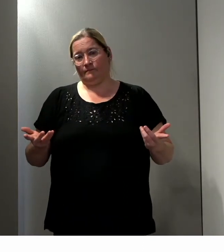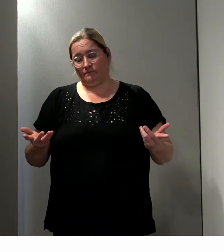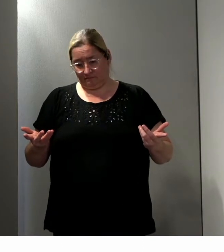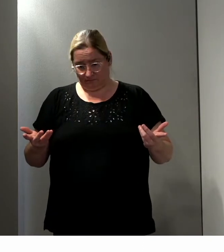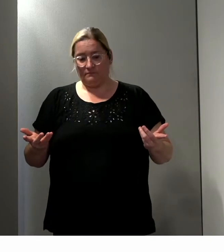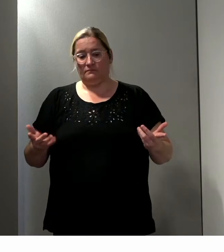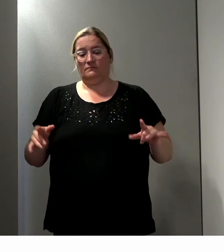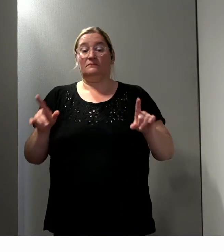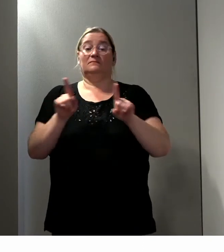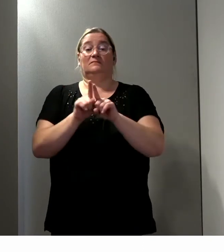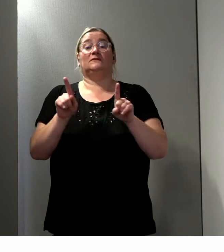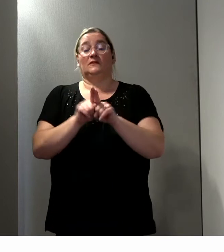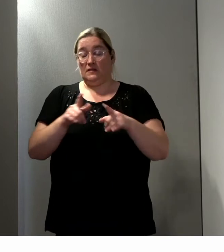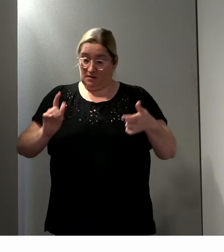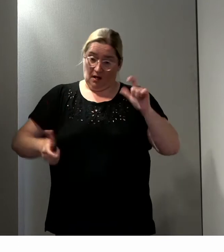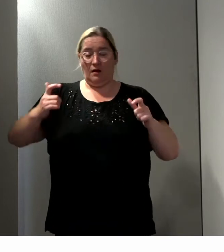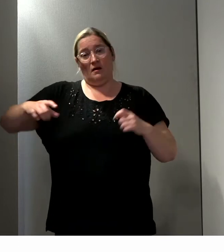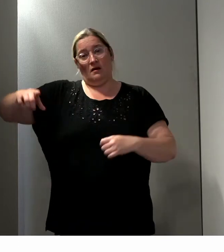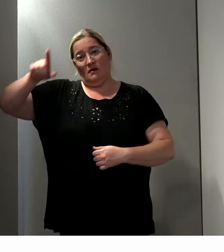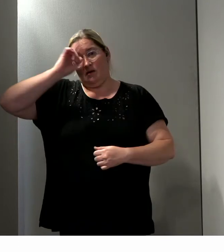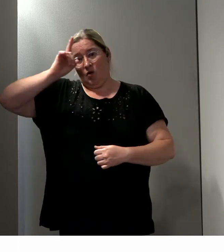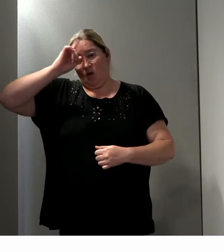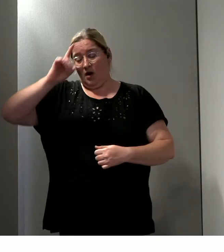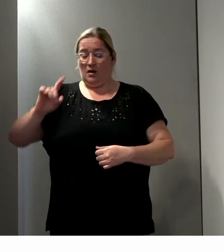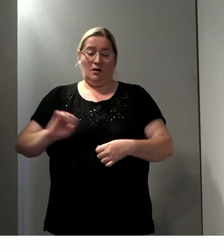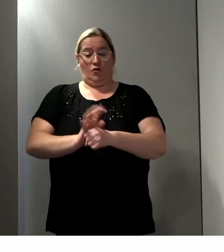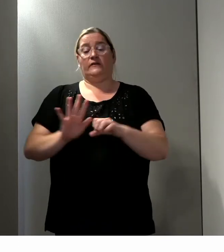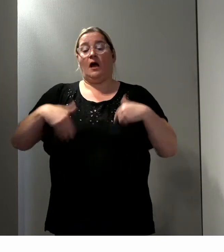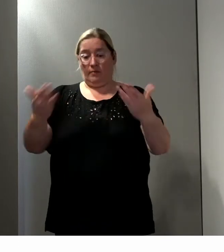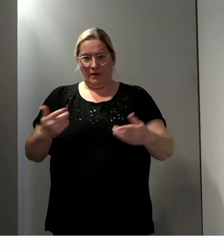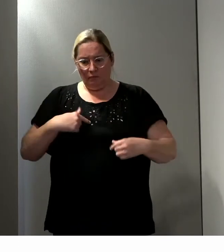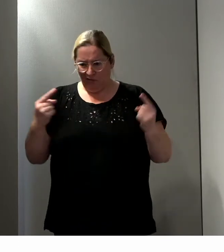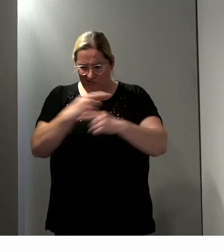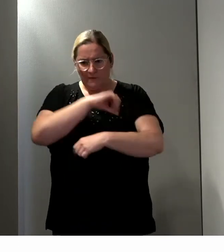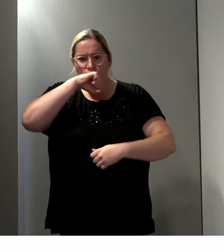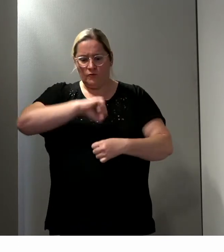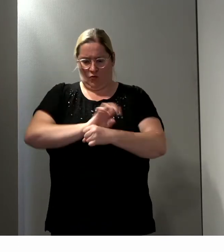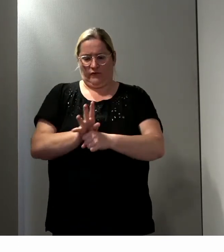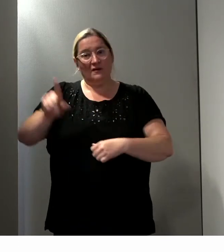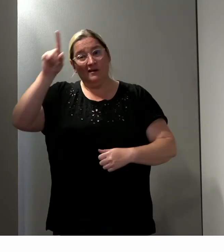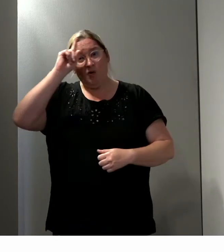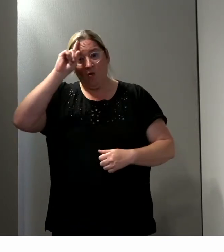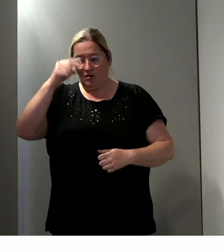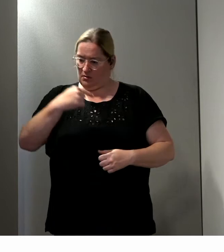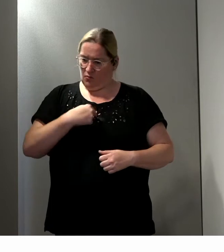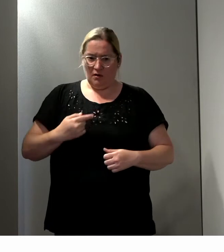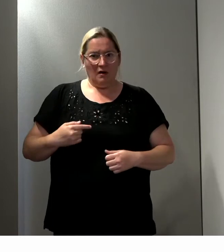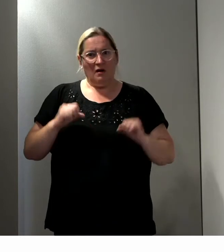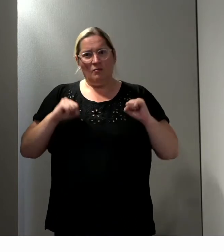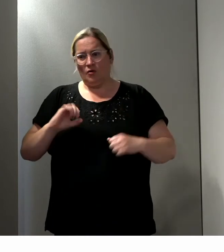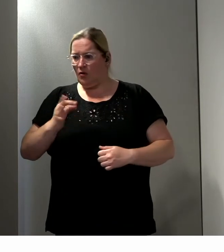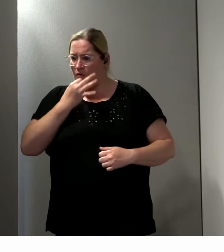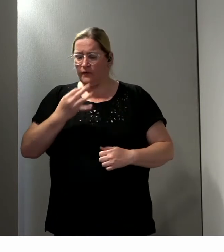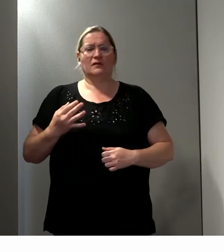la nouvelle donne post-Covid. Moi, j'ai adoré le Covid. J'ai pu faire des zooms